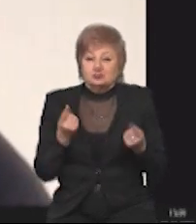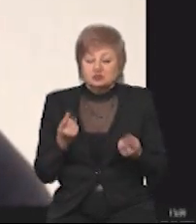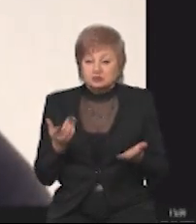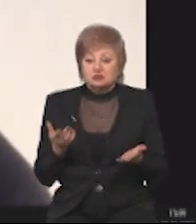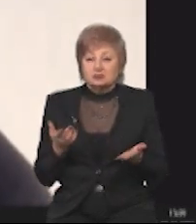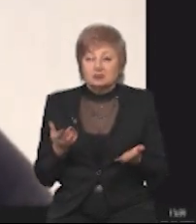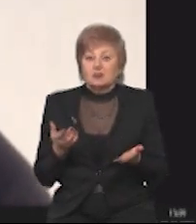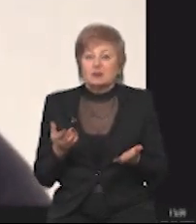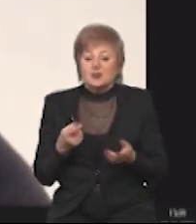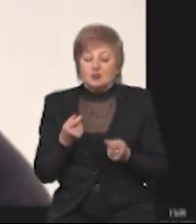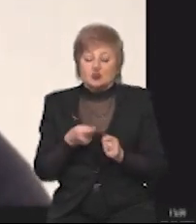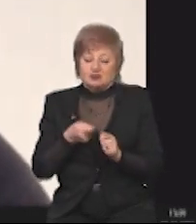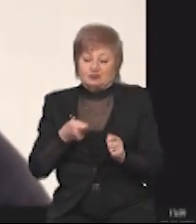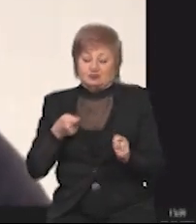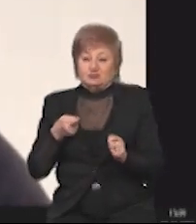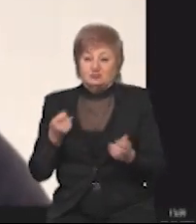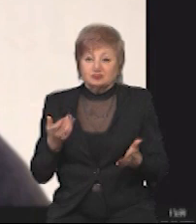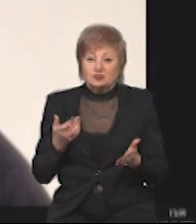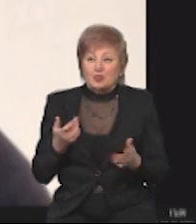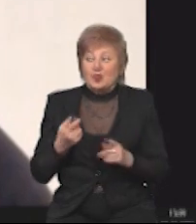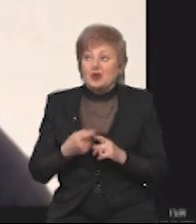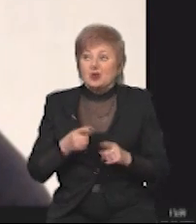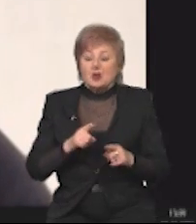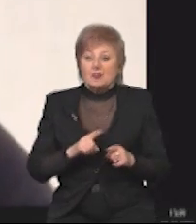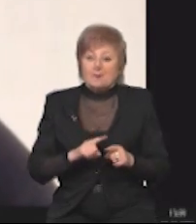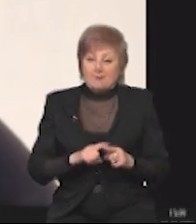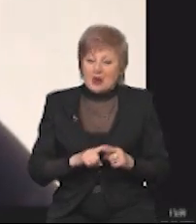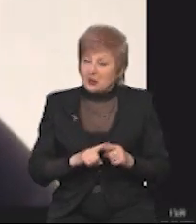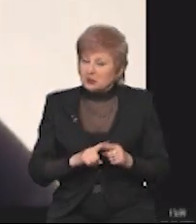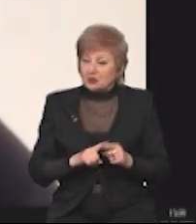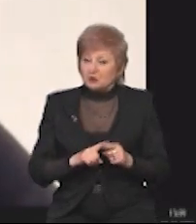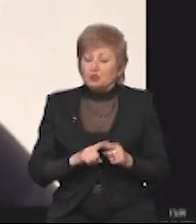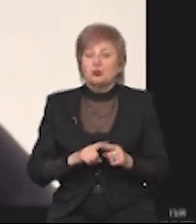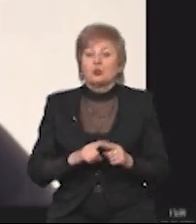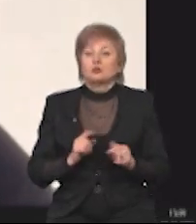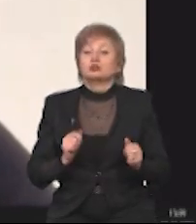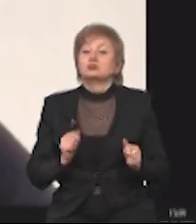иначе заторможена. И тот наплыв свежих овощей, который сейчас